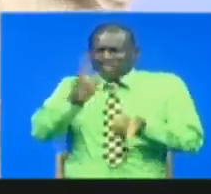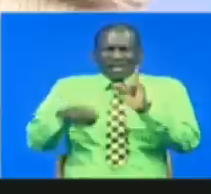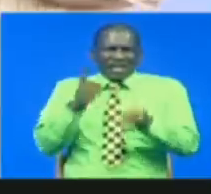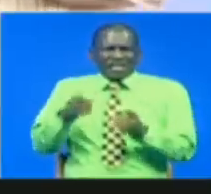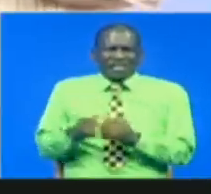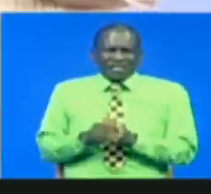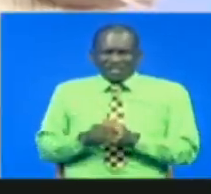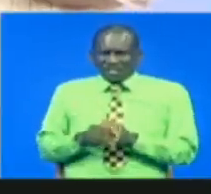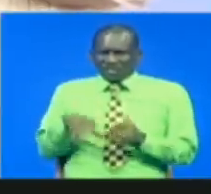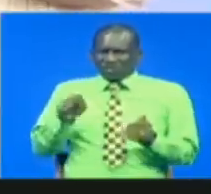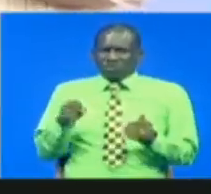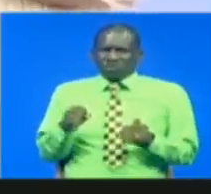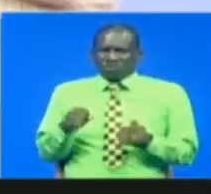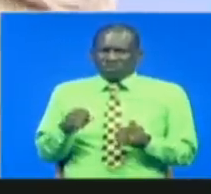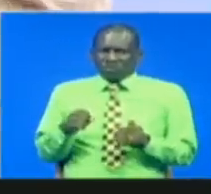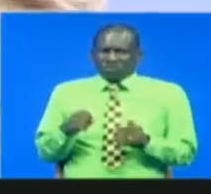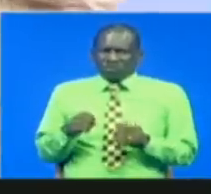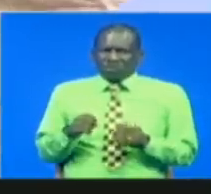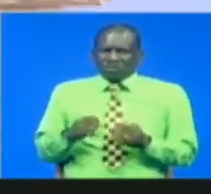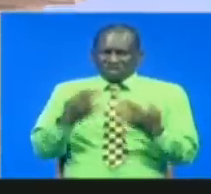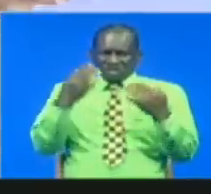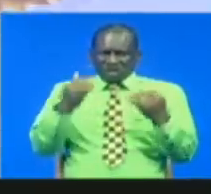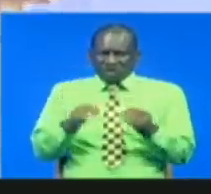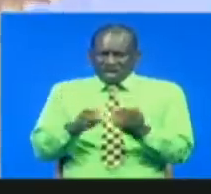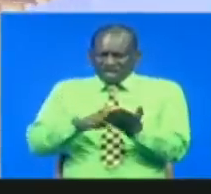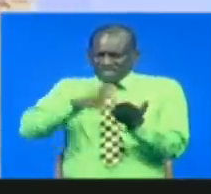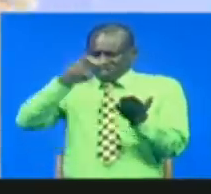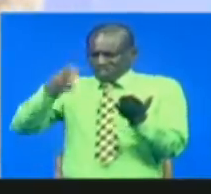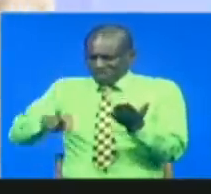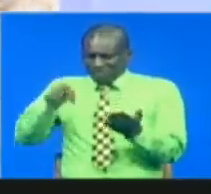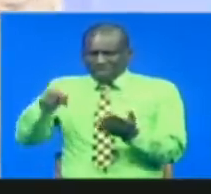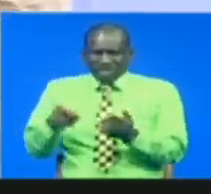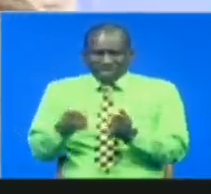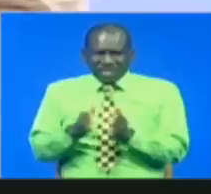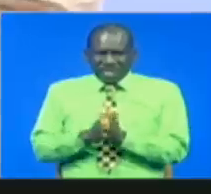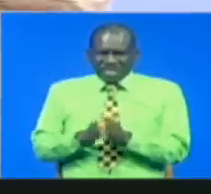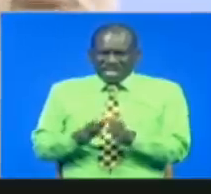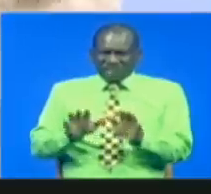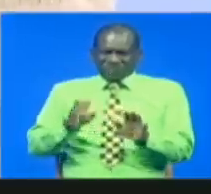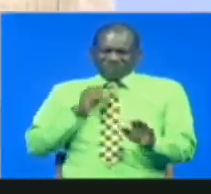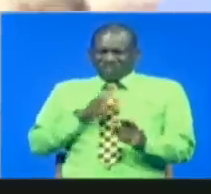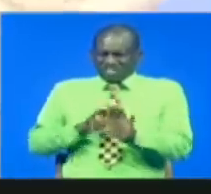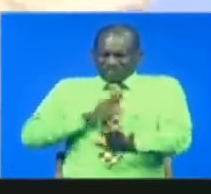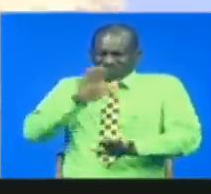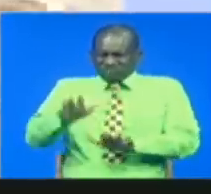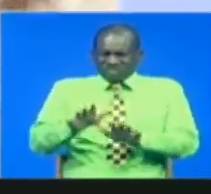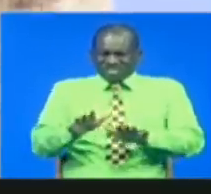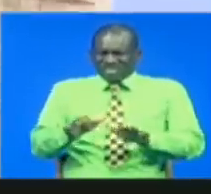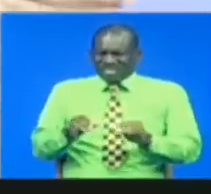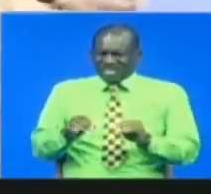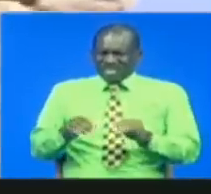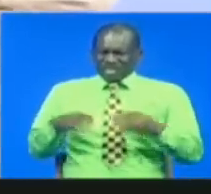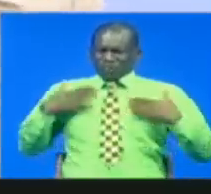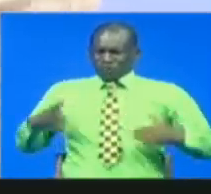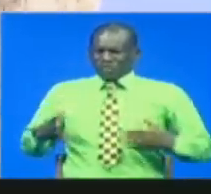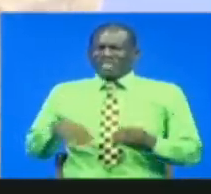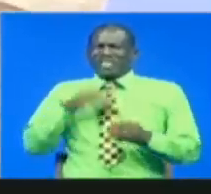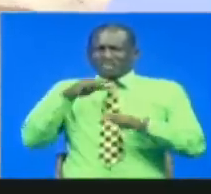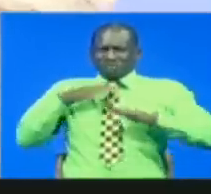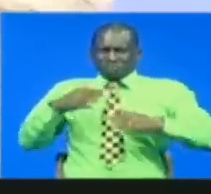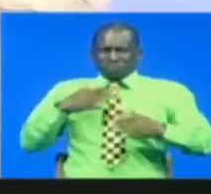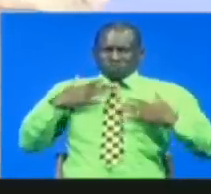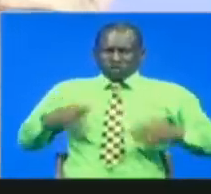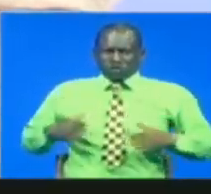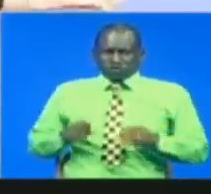na gaidi bila kujua. Saizi nimeruka kidogo na ufia tinsikanyage vipande vya nyama, lakini vigo vimetapaka kila mahali, ikabidi tu kanyage.